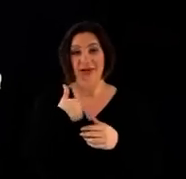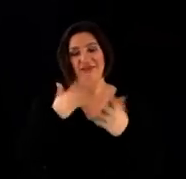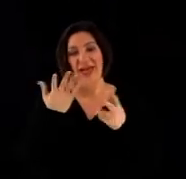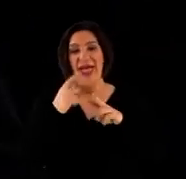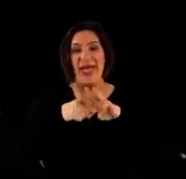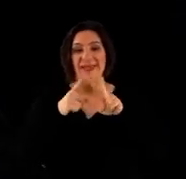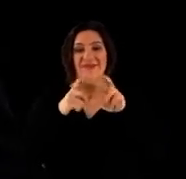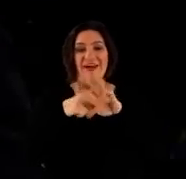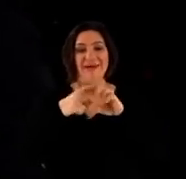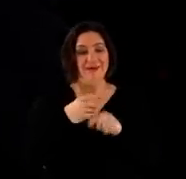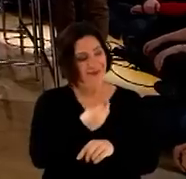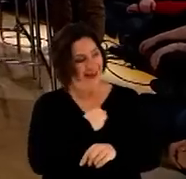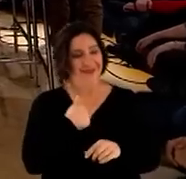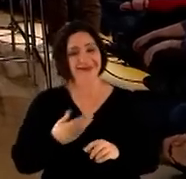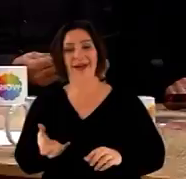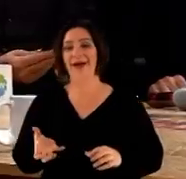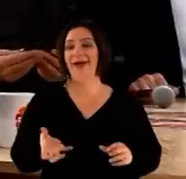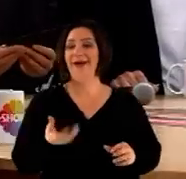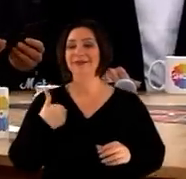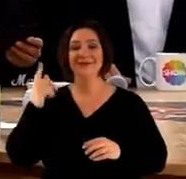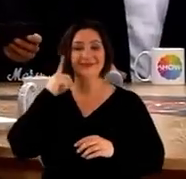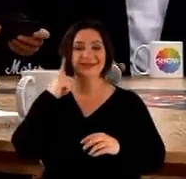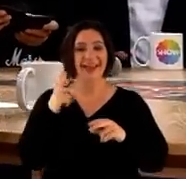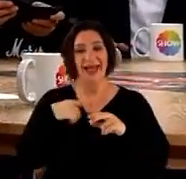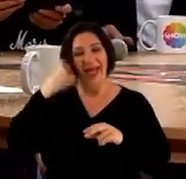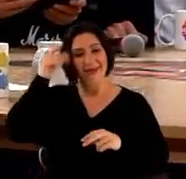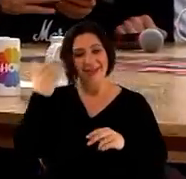ya da Enver'e. Biz burada gösterelim. Kardeş New York Polis Departmanı'ndan. Kusura kalma. Gel bakayım buraya.